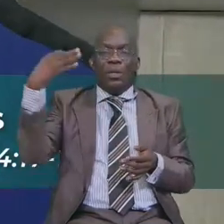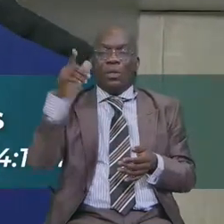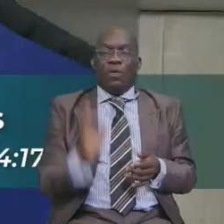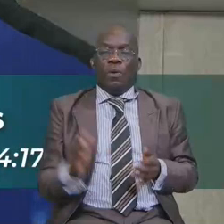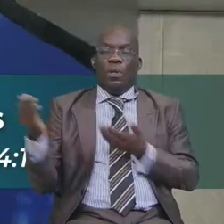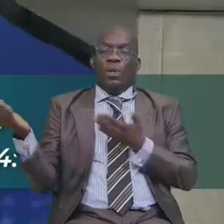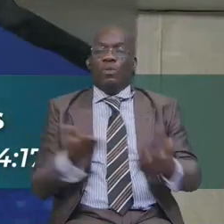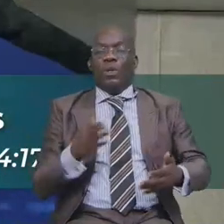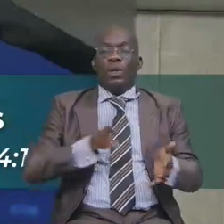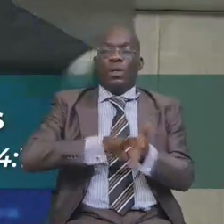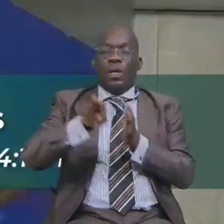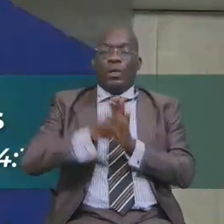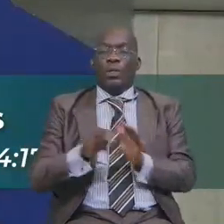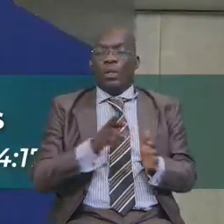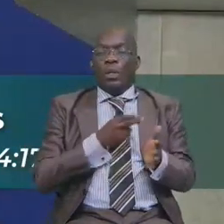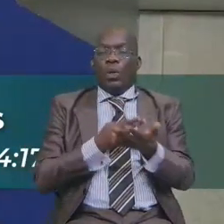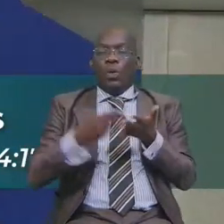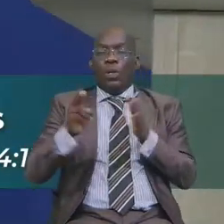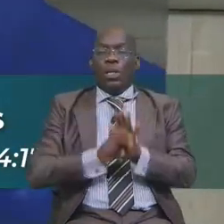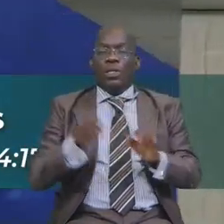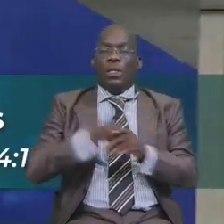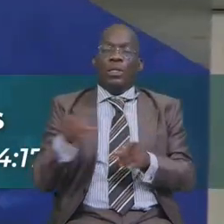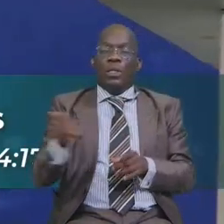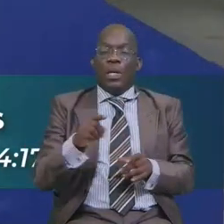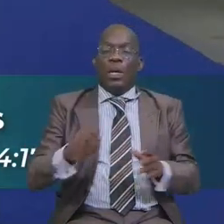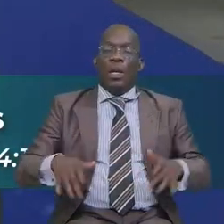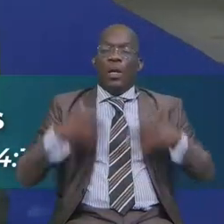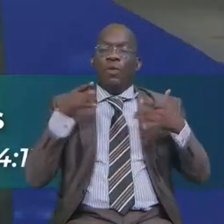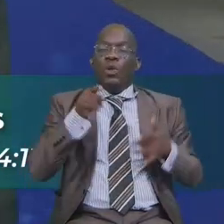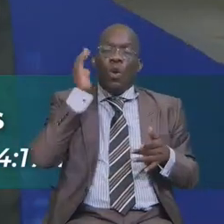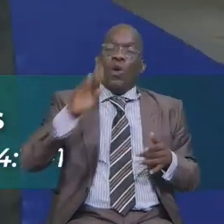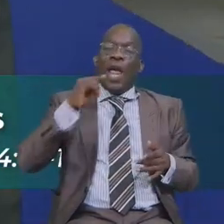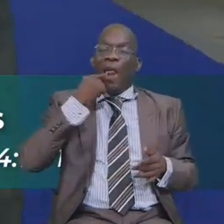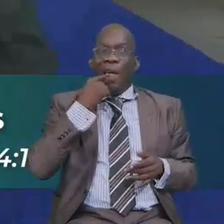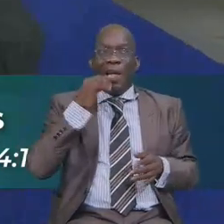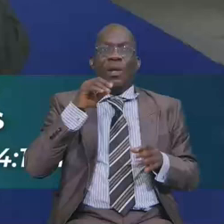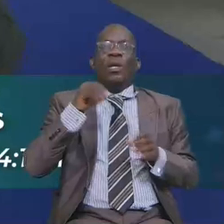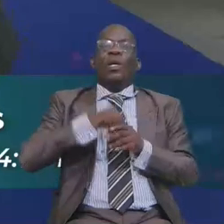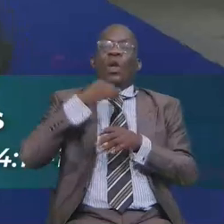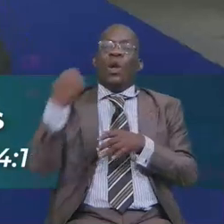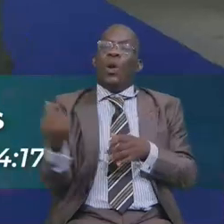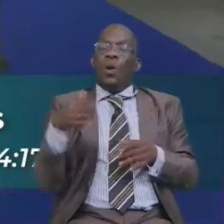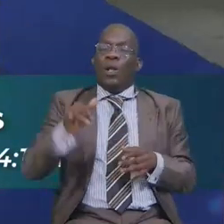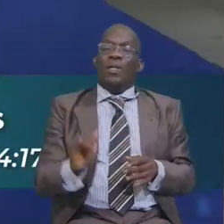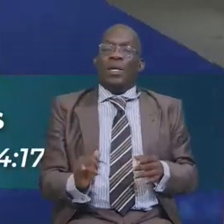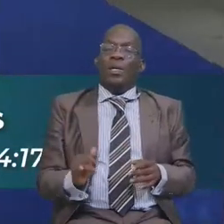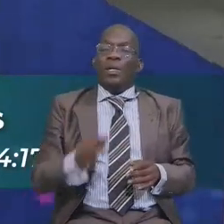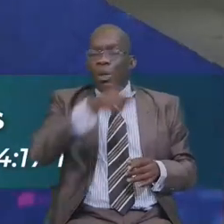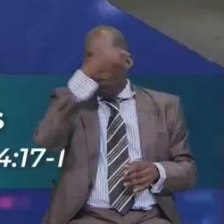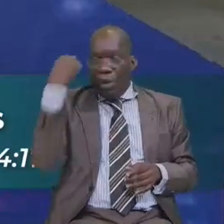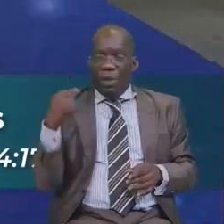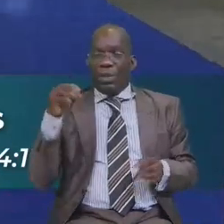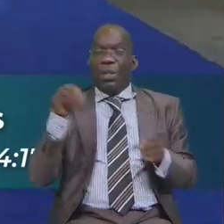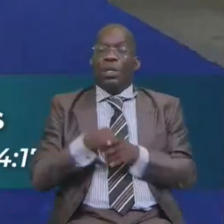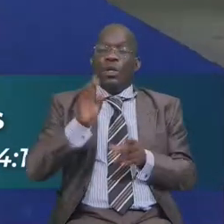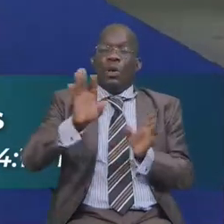et la sainteté dans leur vie. Tu vas regretter pour toute l'éternité. Parce que dans la vie de